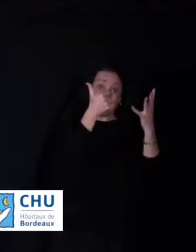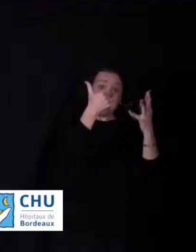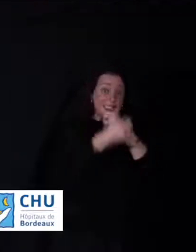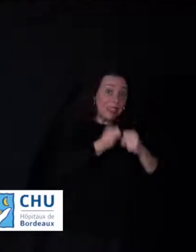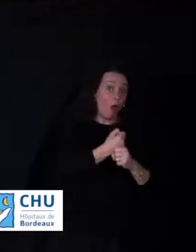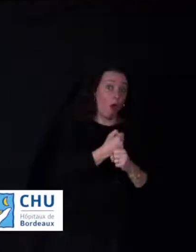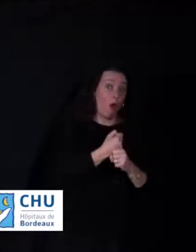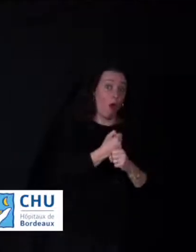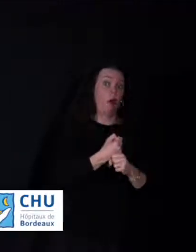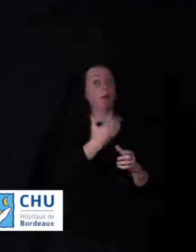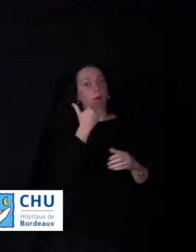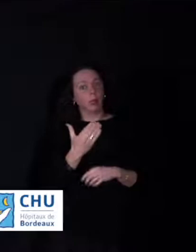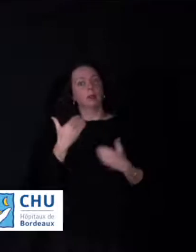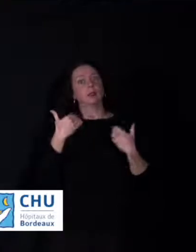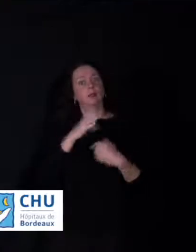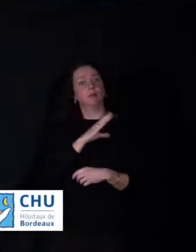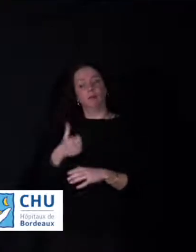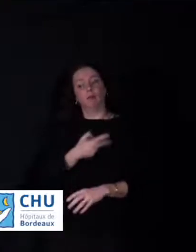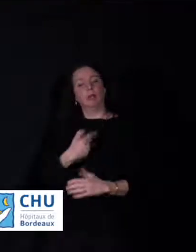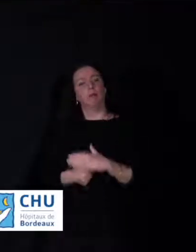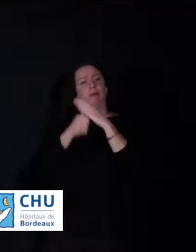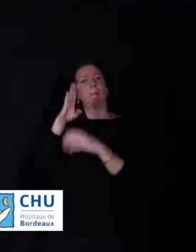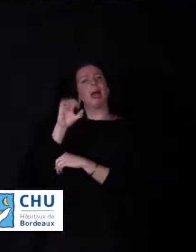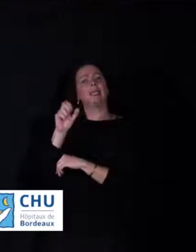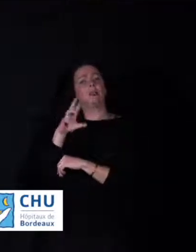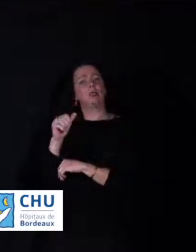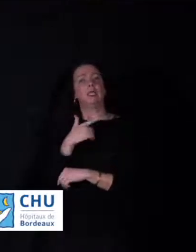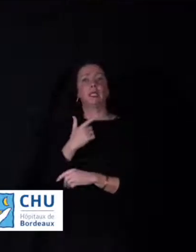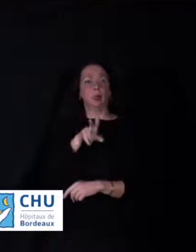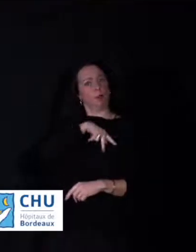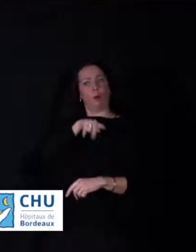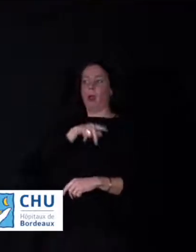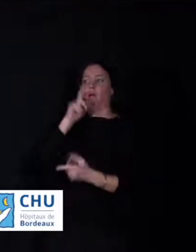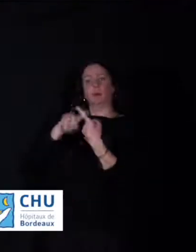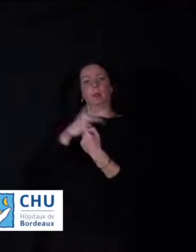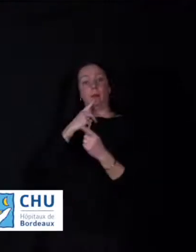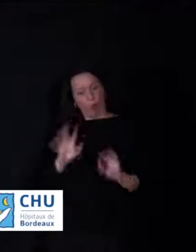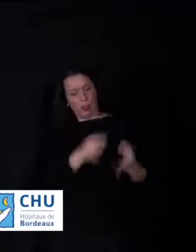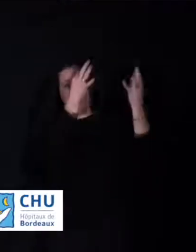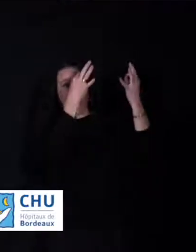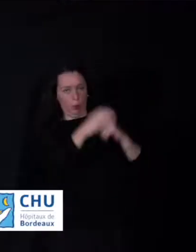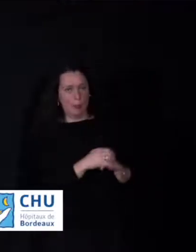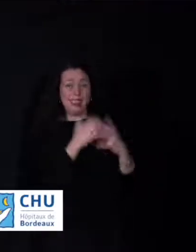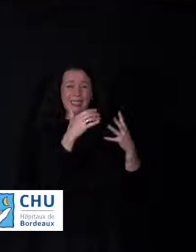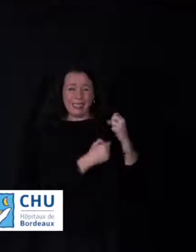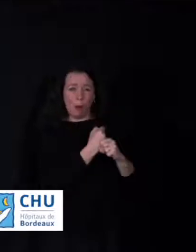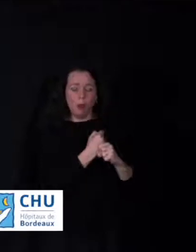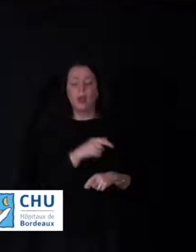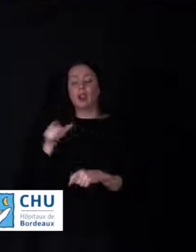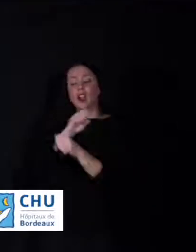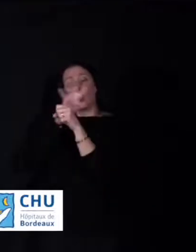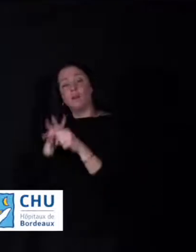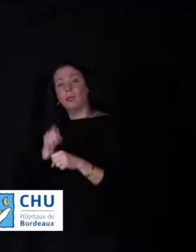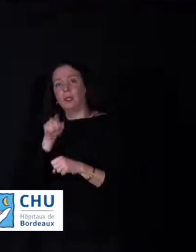on remercie le professeur Barré Sinoussi, prix Nobel de médecine, pour cette découverte. Pour celui du Covid, vous verrez tout à l'heure, il a